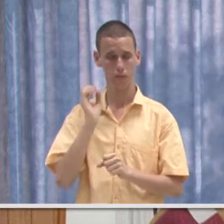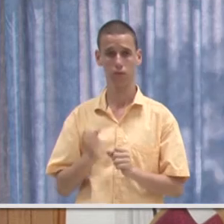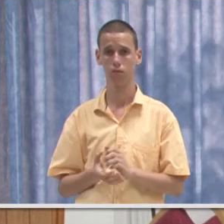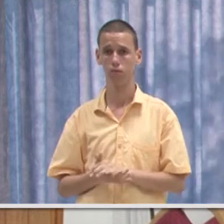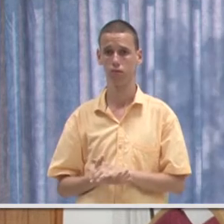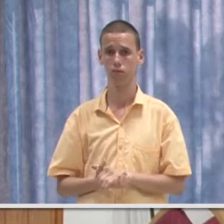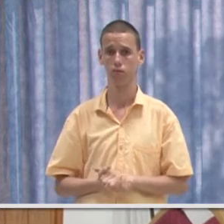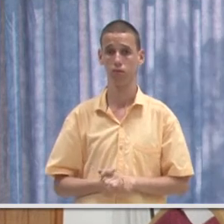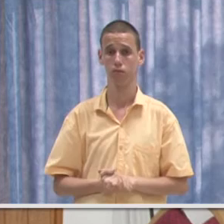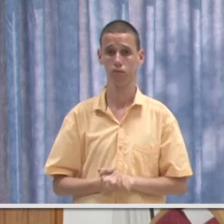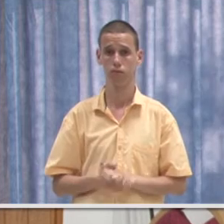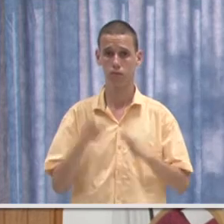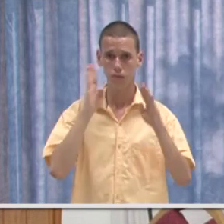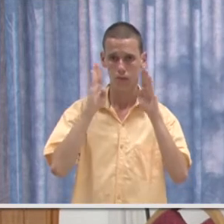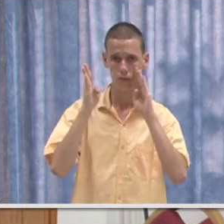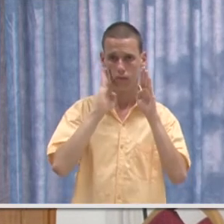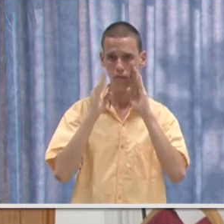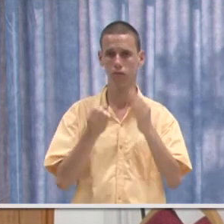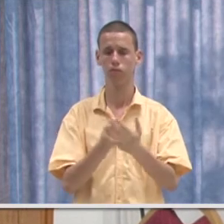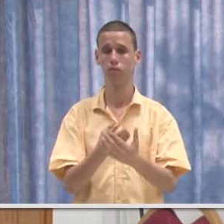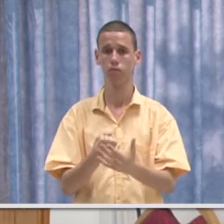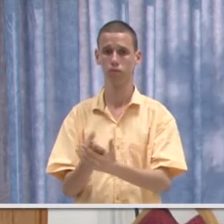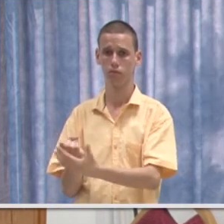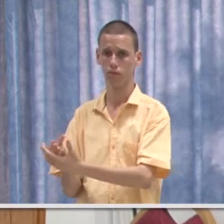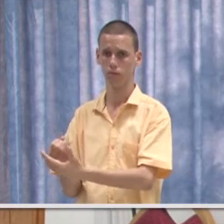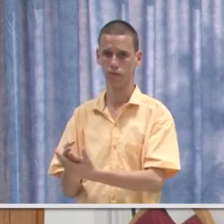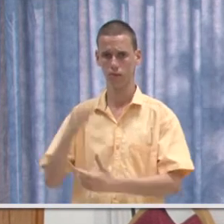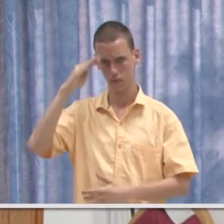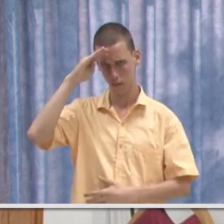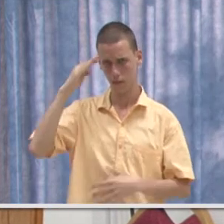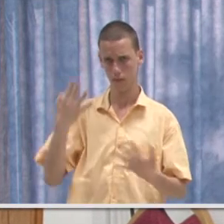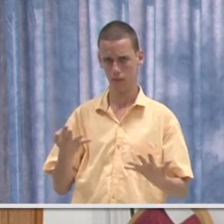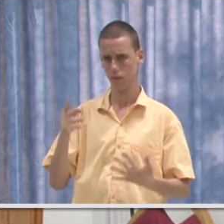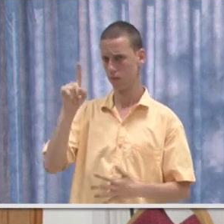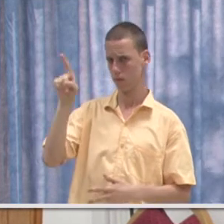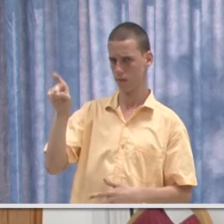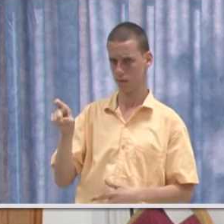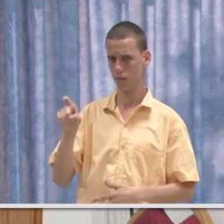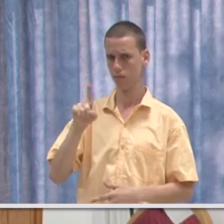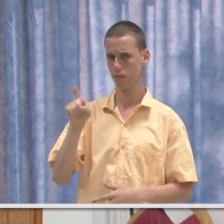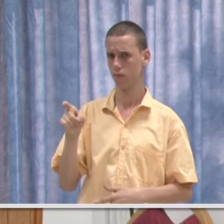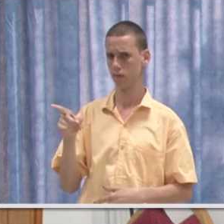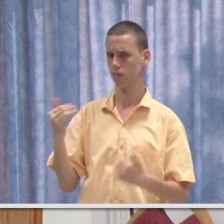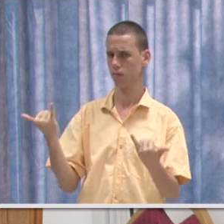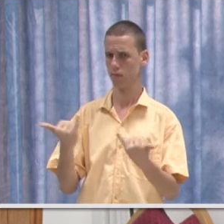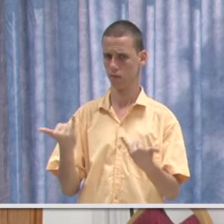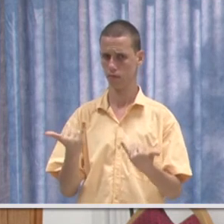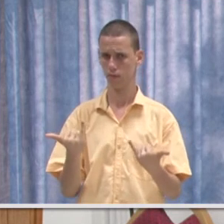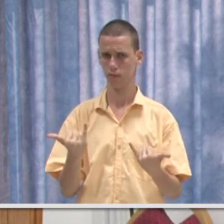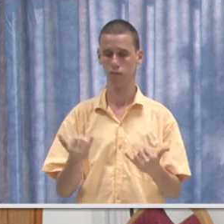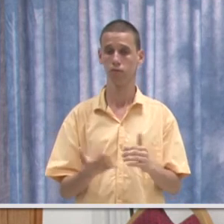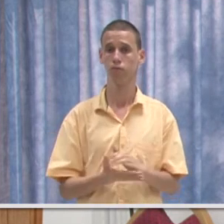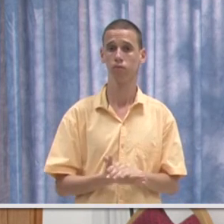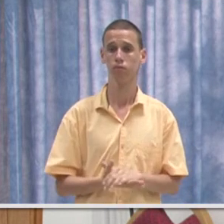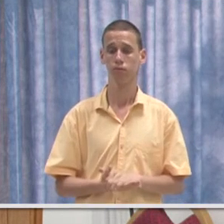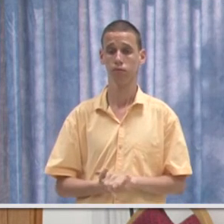Facebook. Il n'y a pas quelque chose, d'après la police, il n'y a pas quelque chose qui est capable faire une